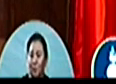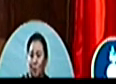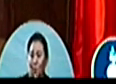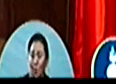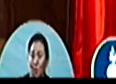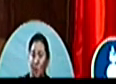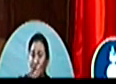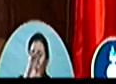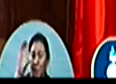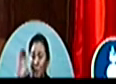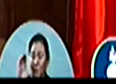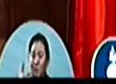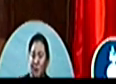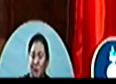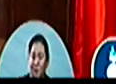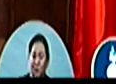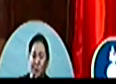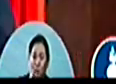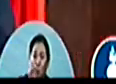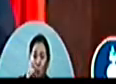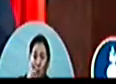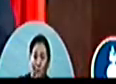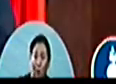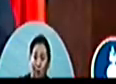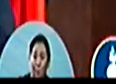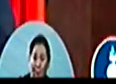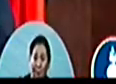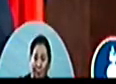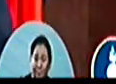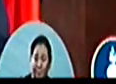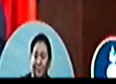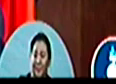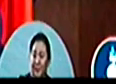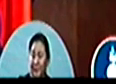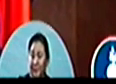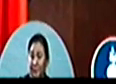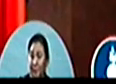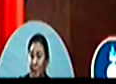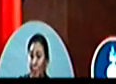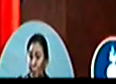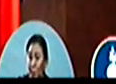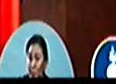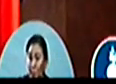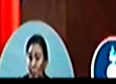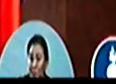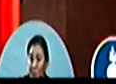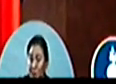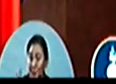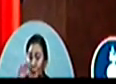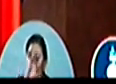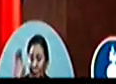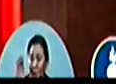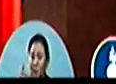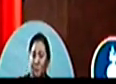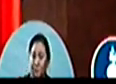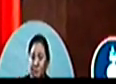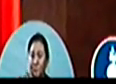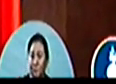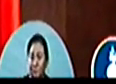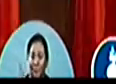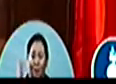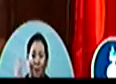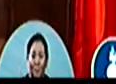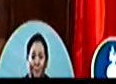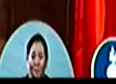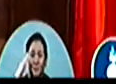хуулийн байгууллагуудын нэр томьёо нүрт буруу явж байгаа шүү дээ. Уг нь бол иргэндээ үйлчдэг үйлчлэгийн байгууллага шүү дээ. Одоо цагдаа, аюулгүй тэмцэх